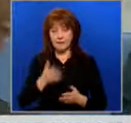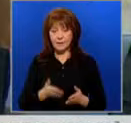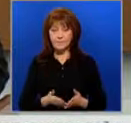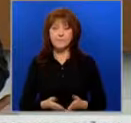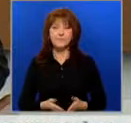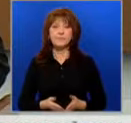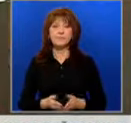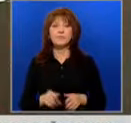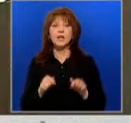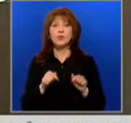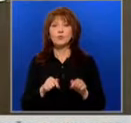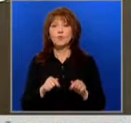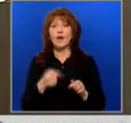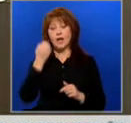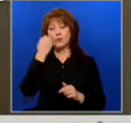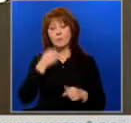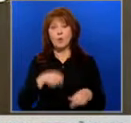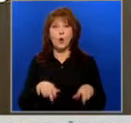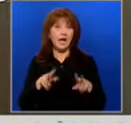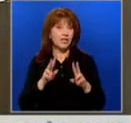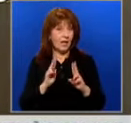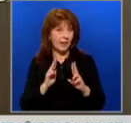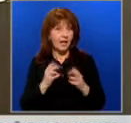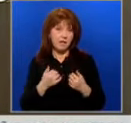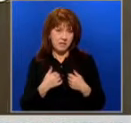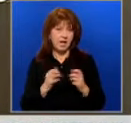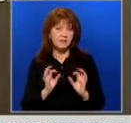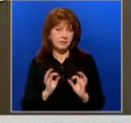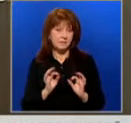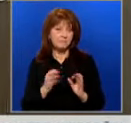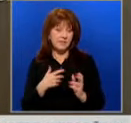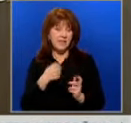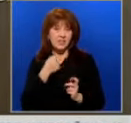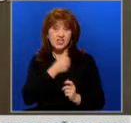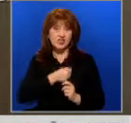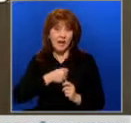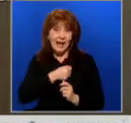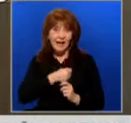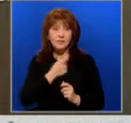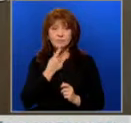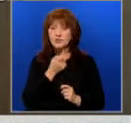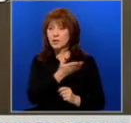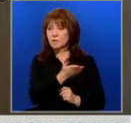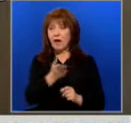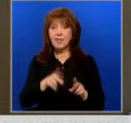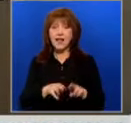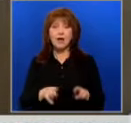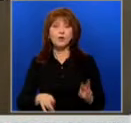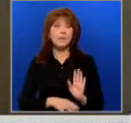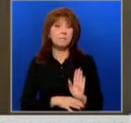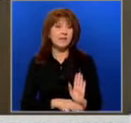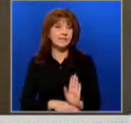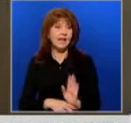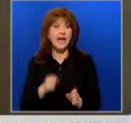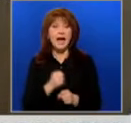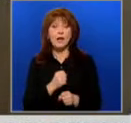негативите продължи. Това е добро решение и аз наистина много съжалявам, че има такива народни представители, които